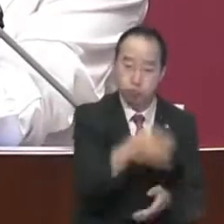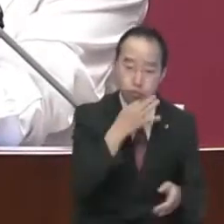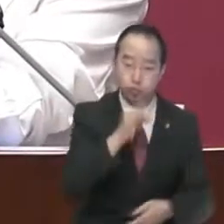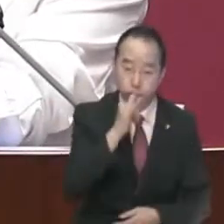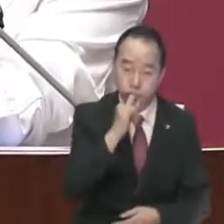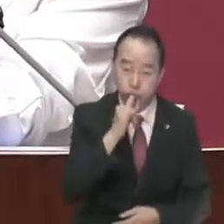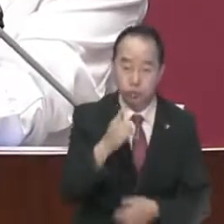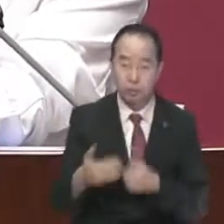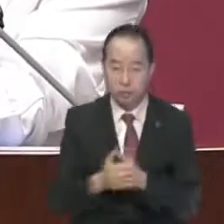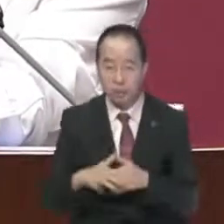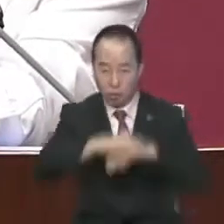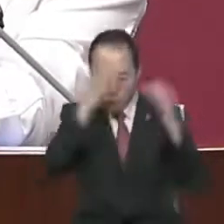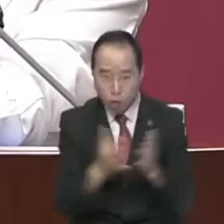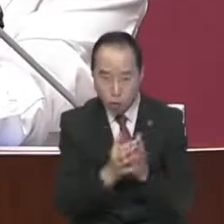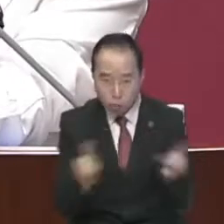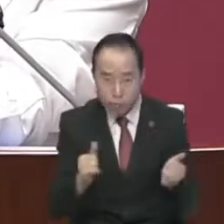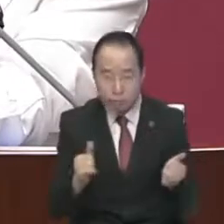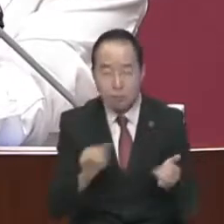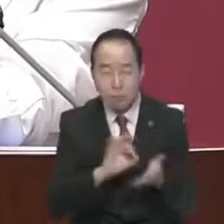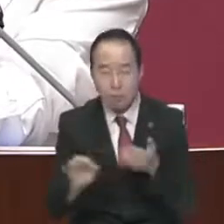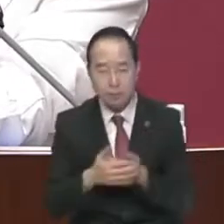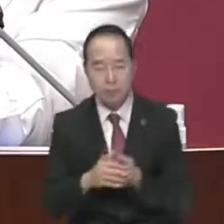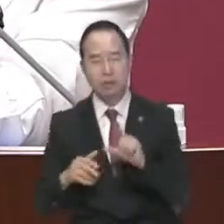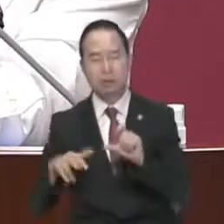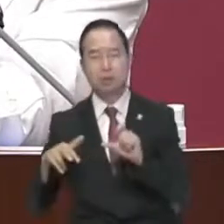듭니다. 그럴 때 지금의 7.8조